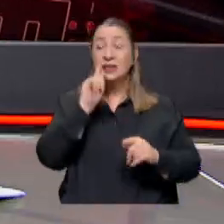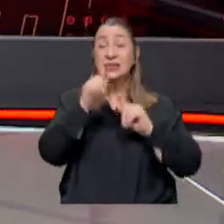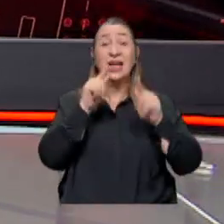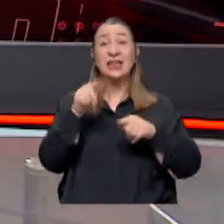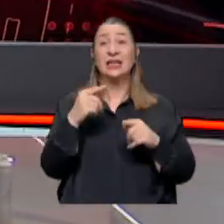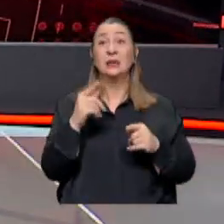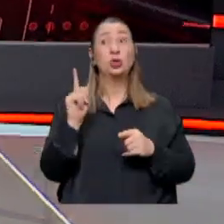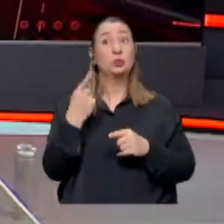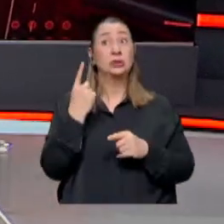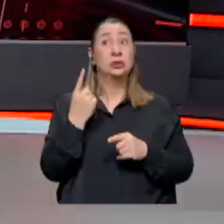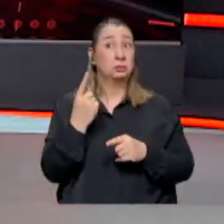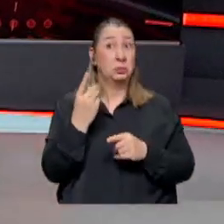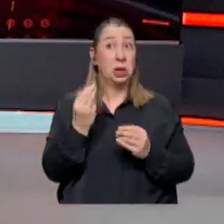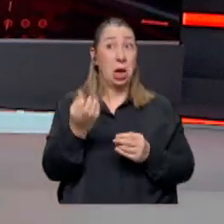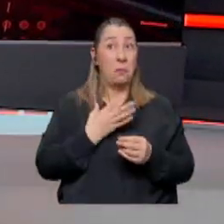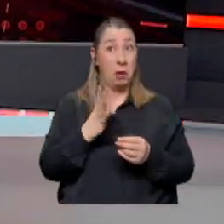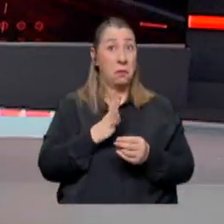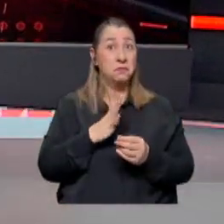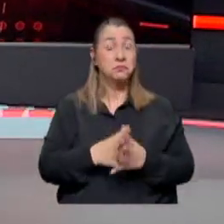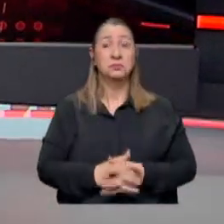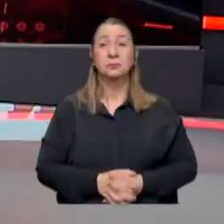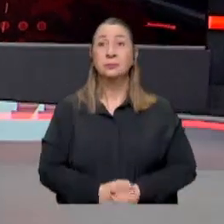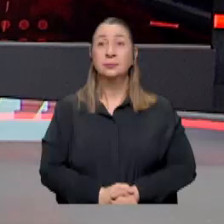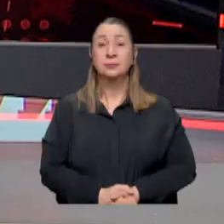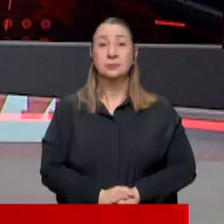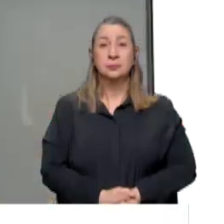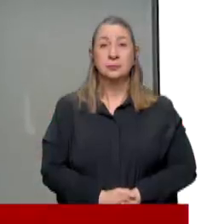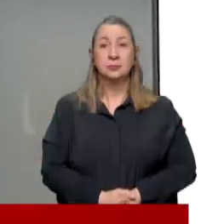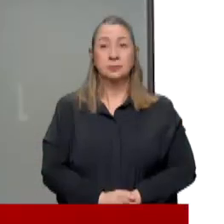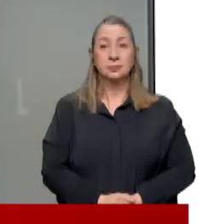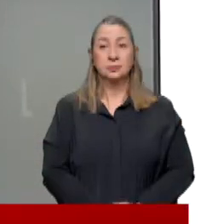salgından sürpriz bir iyi haber var.